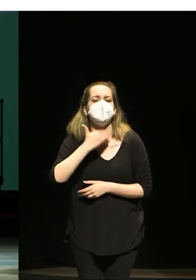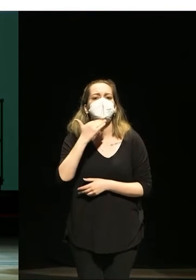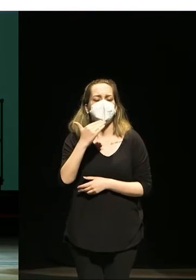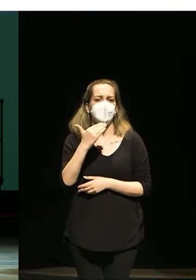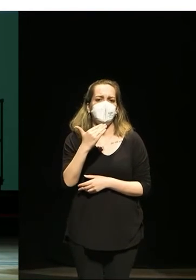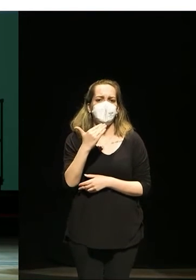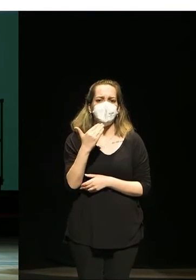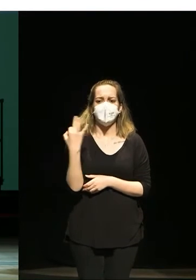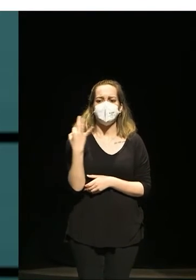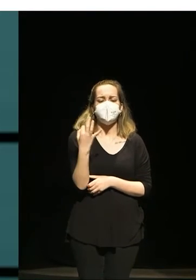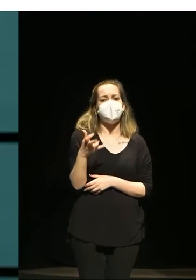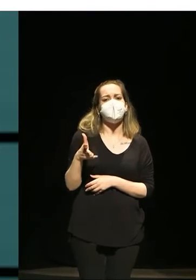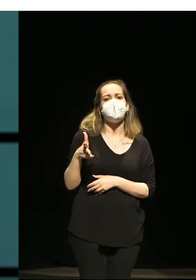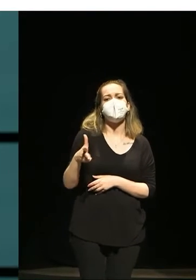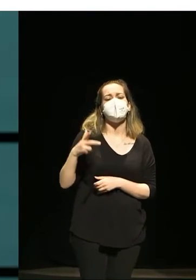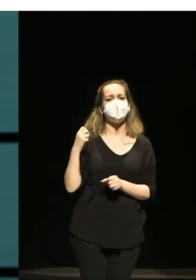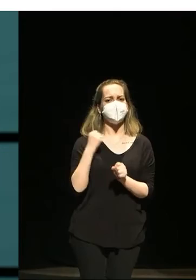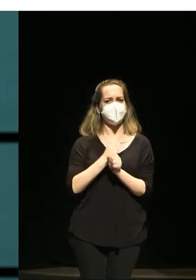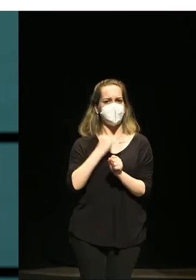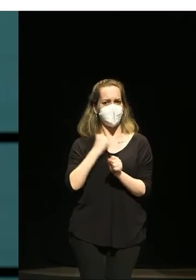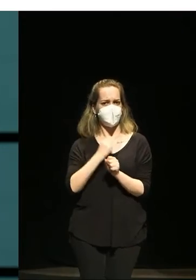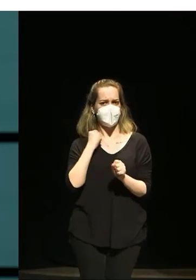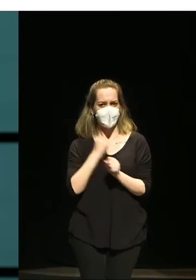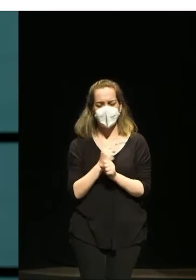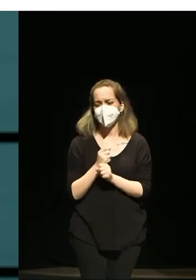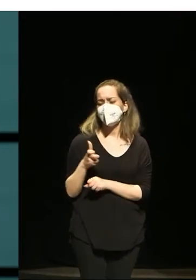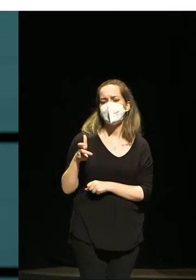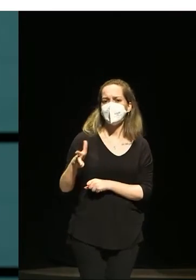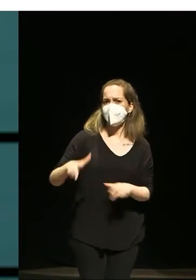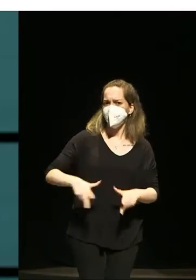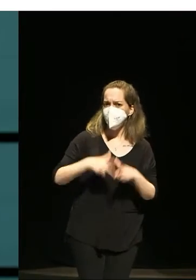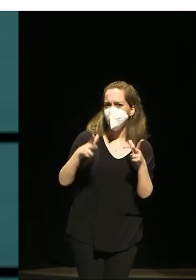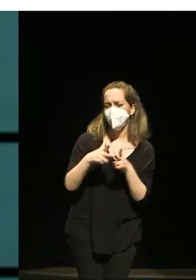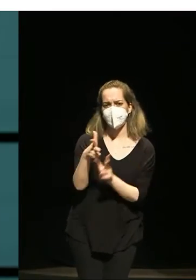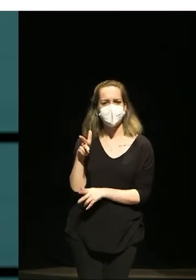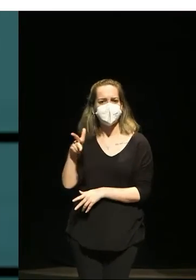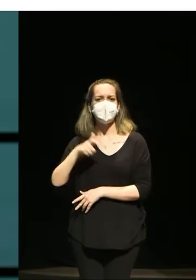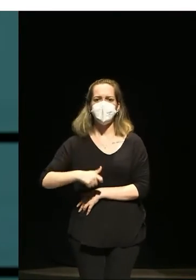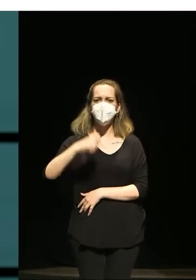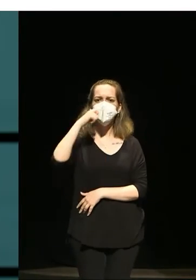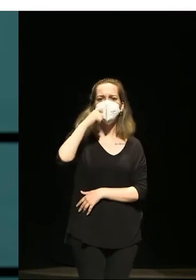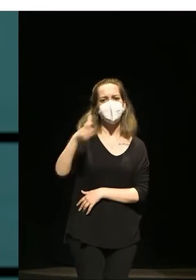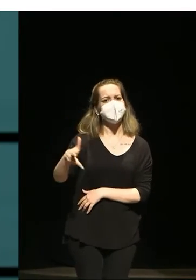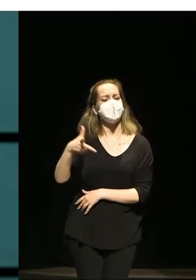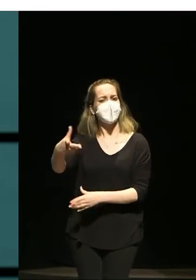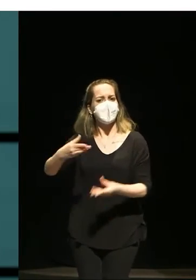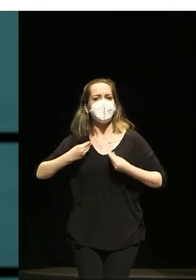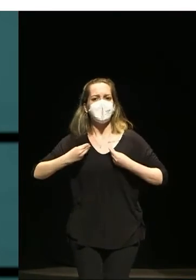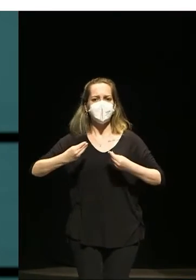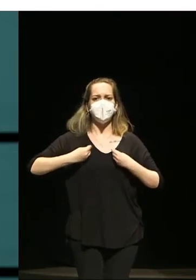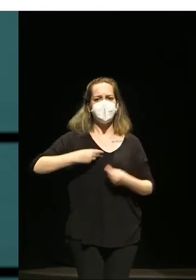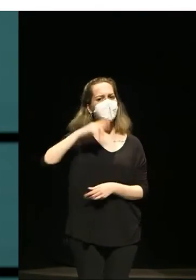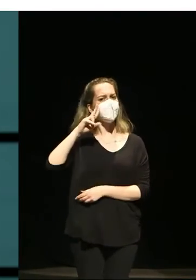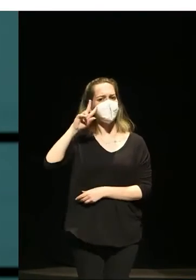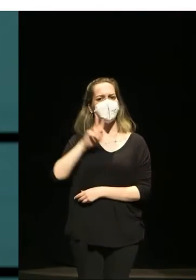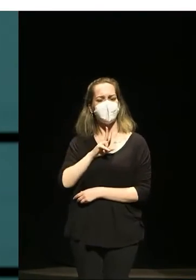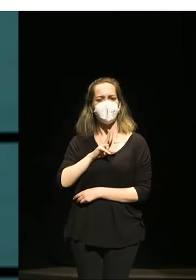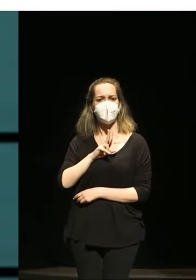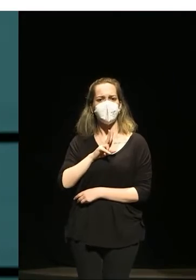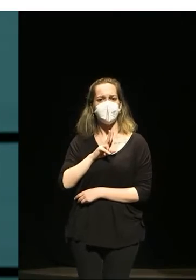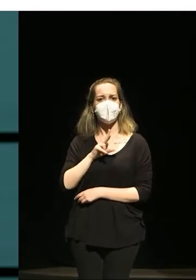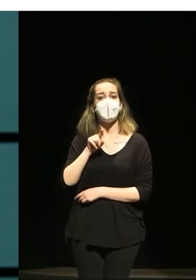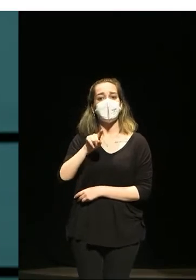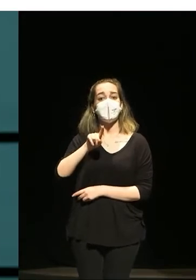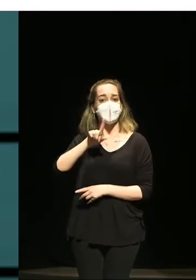globalitzar els drets laborals, els drets socials, els drets humans, els drets a la vida digna i